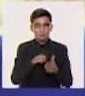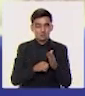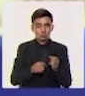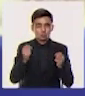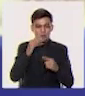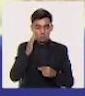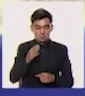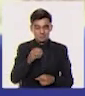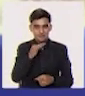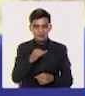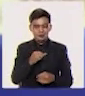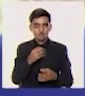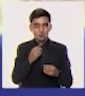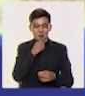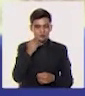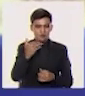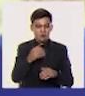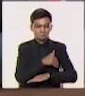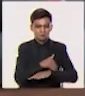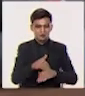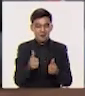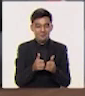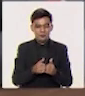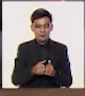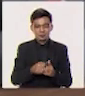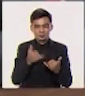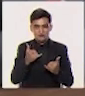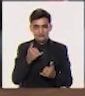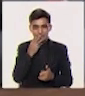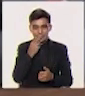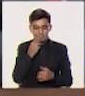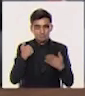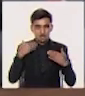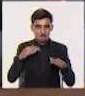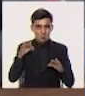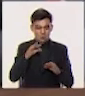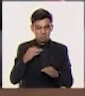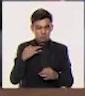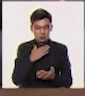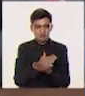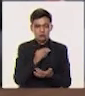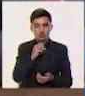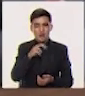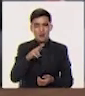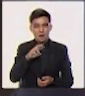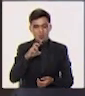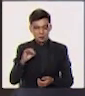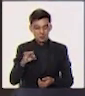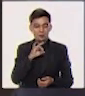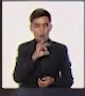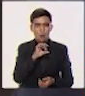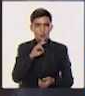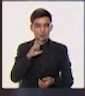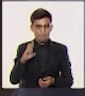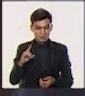болады екен. Айта кетейік, Ресейдің шекаралас облыстарында құс тұмауы өршіп тұр. Осыған байланысты елге Челябі және Омбы облыстарынан